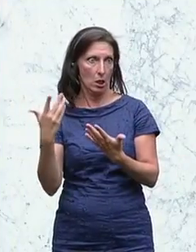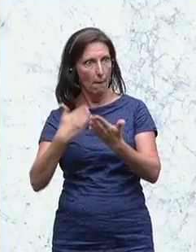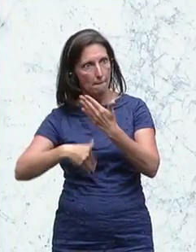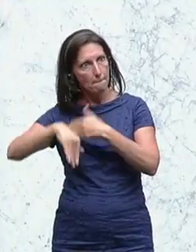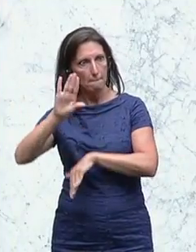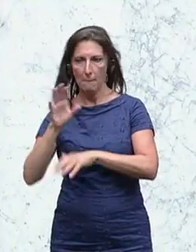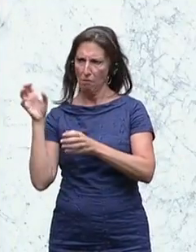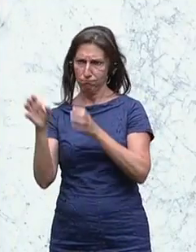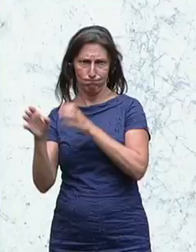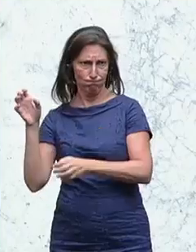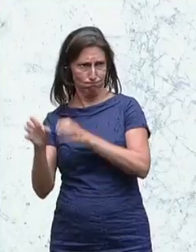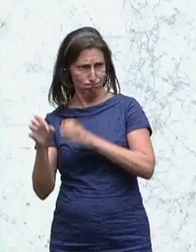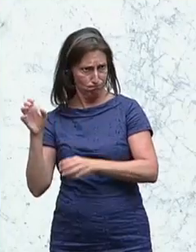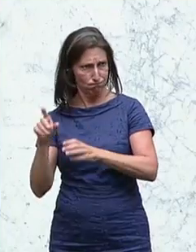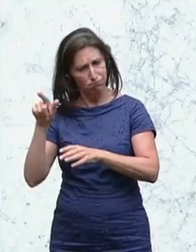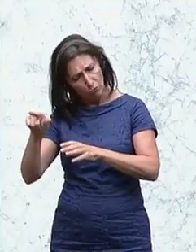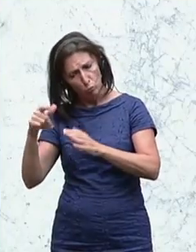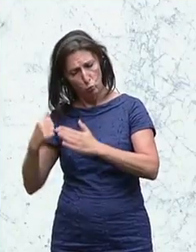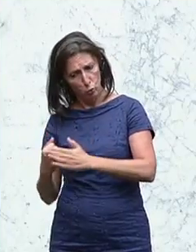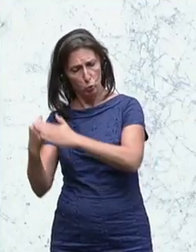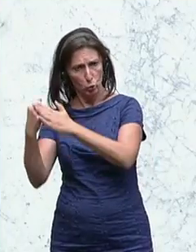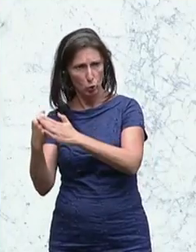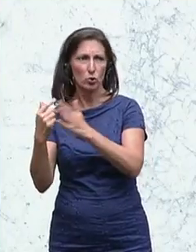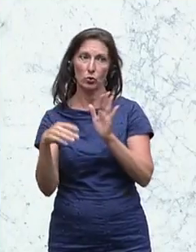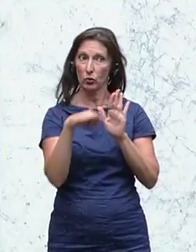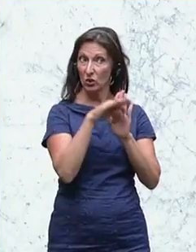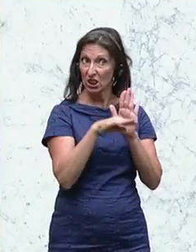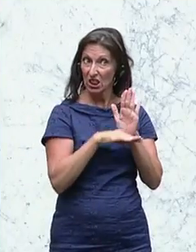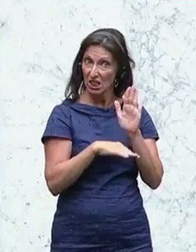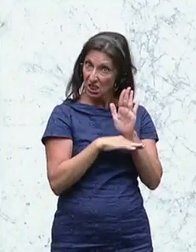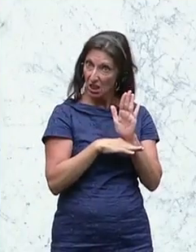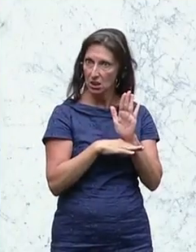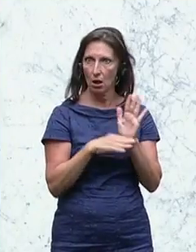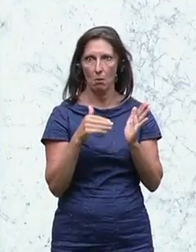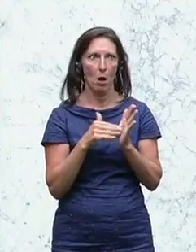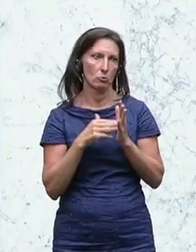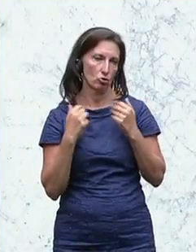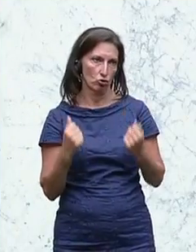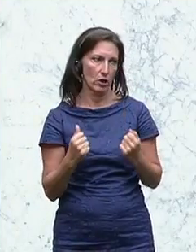eine strenge Anwendung unserer Gesetze. Viele kommen zu uns